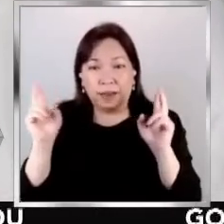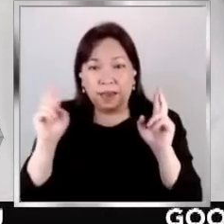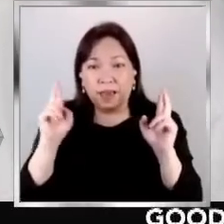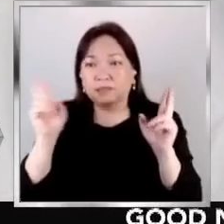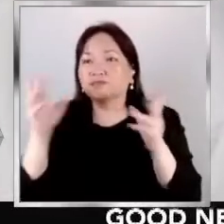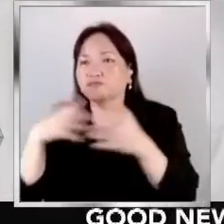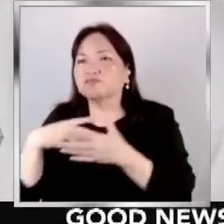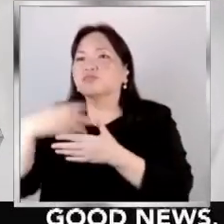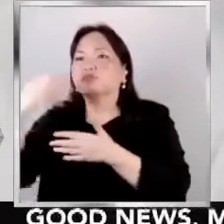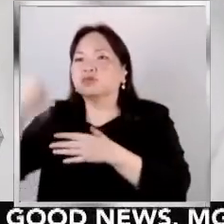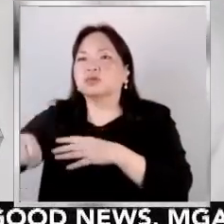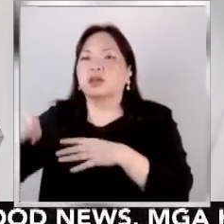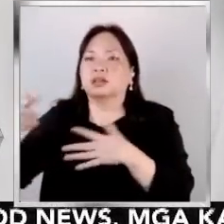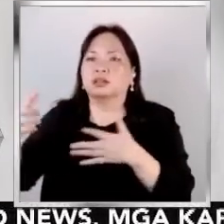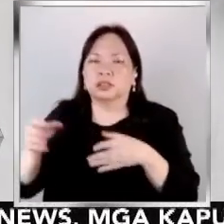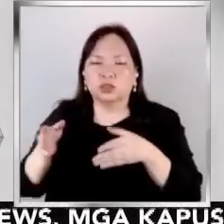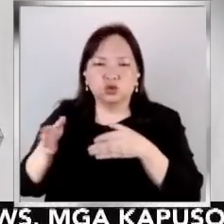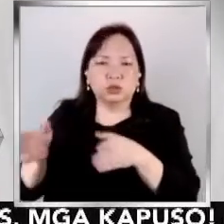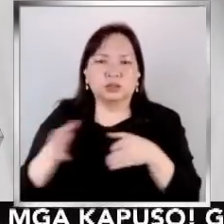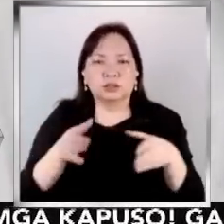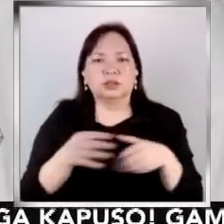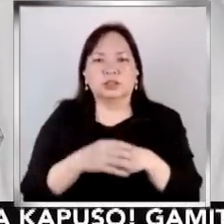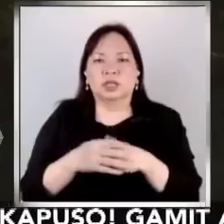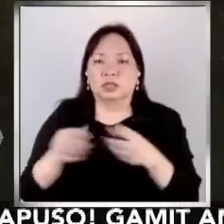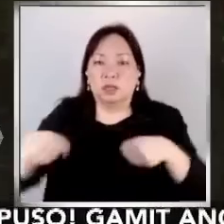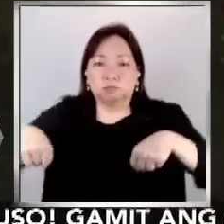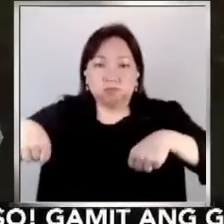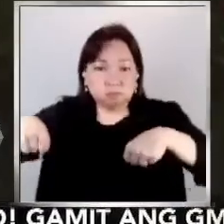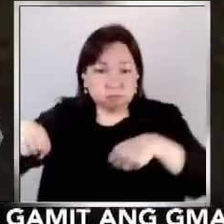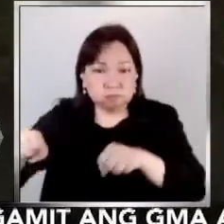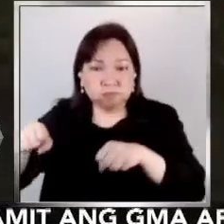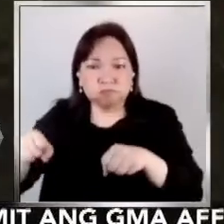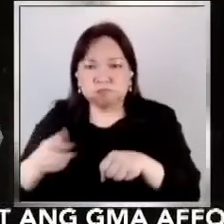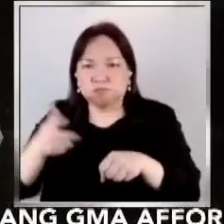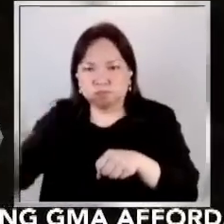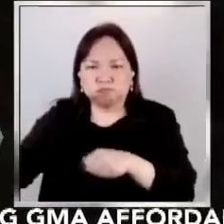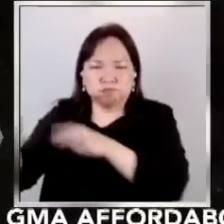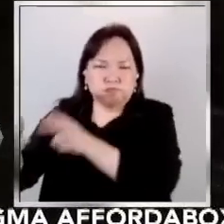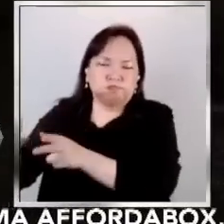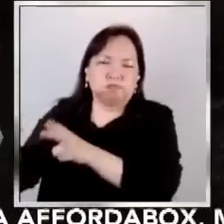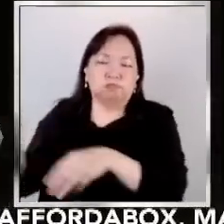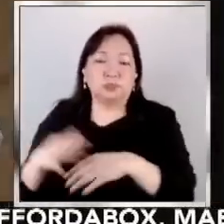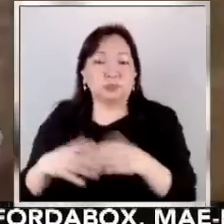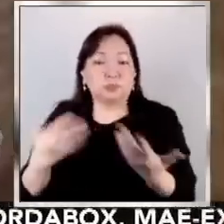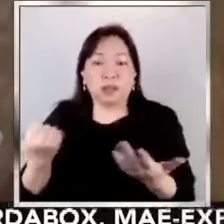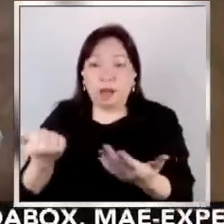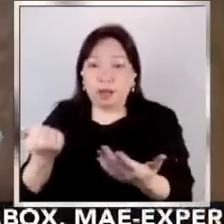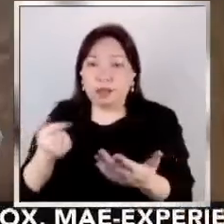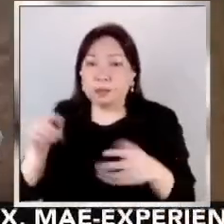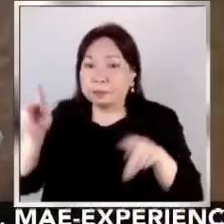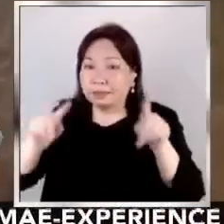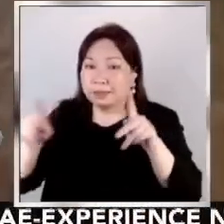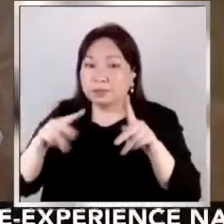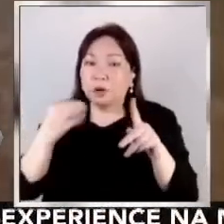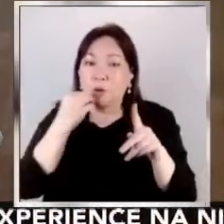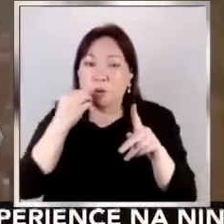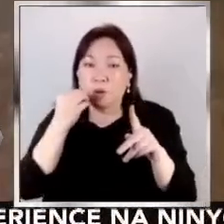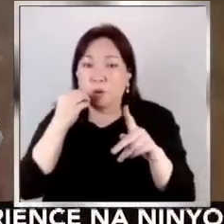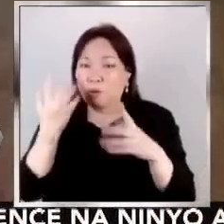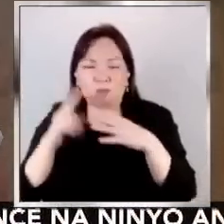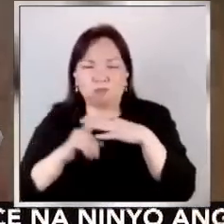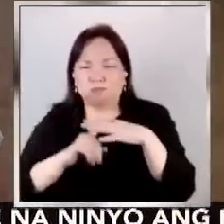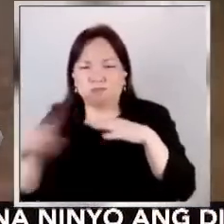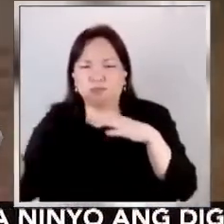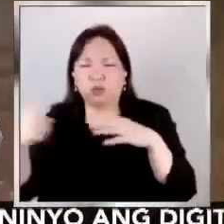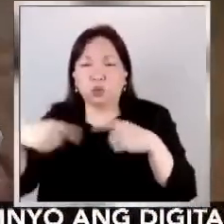kalsada. Tapos yung mga motor, lagyan naman namin doon. Dinala sa simbahan ang mga residente. Hindi naman makaliko ang truck na